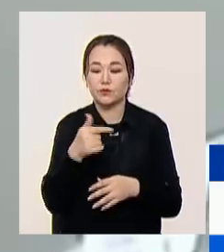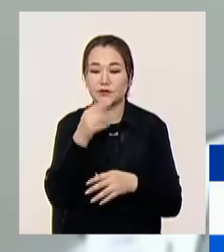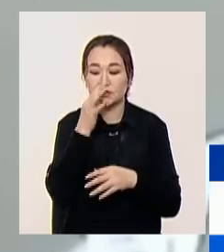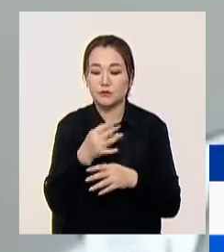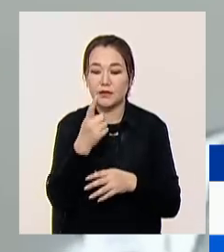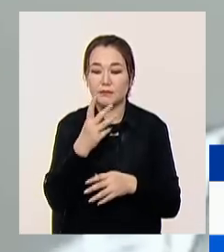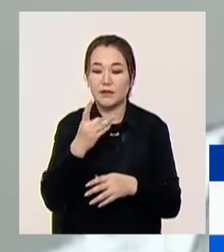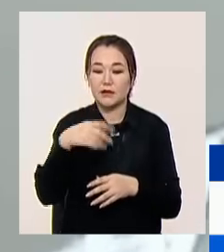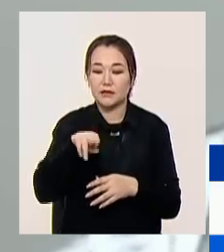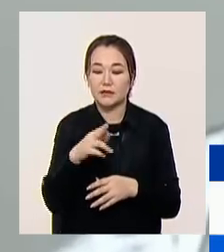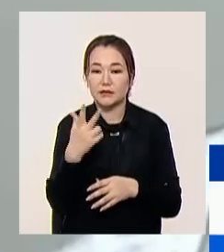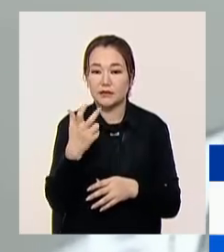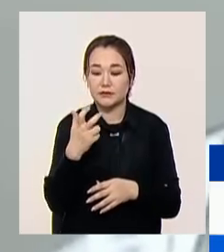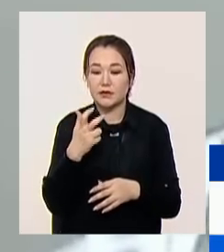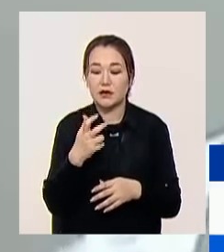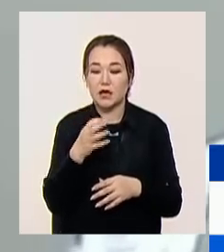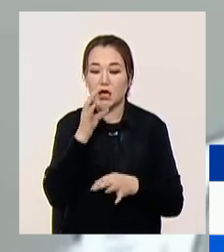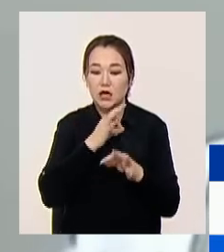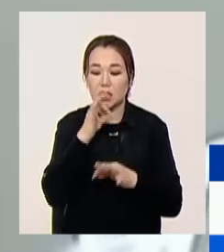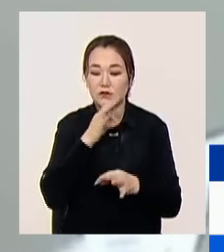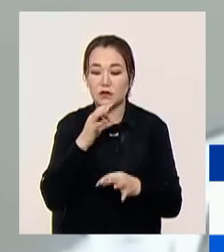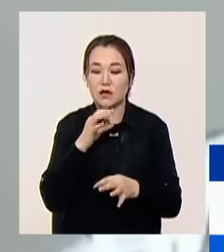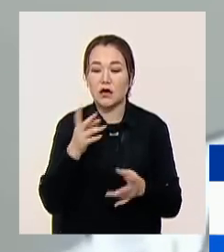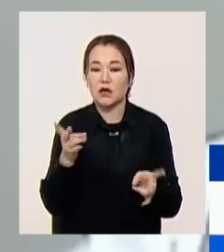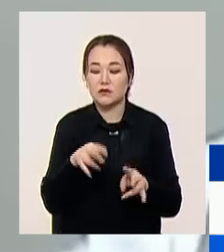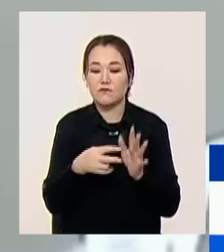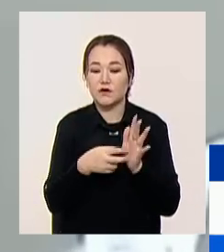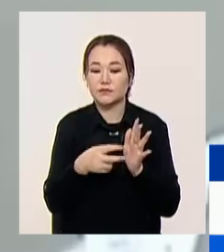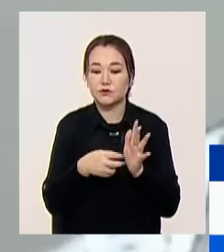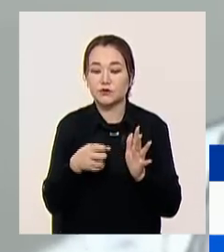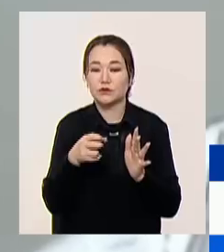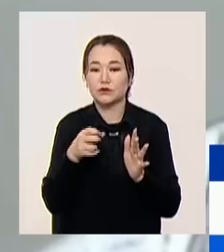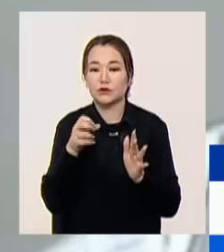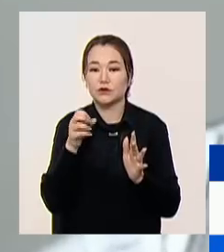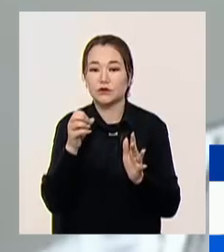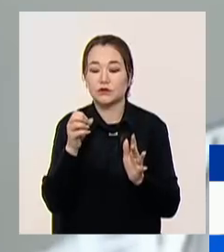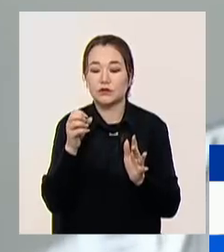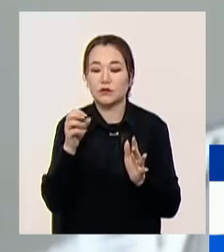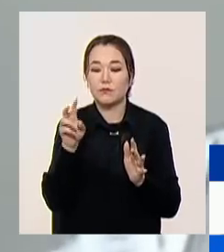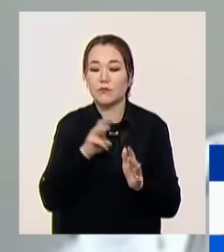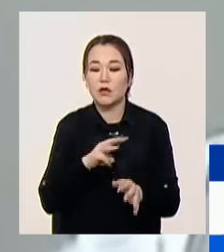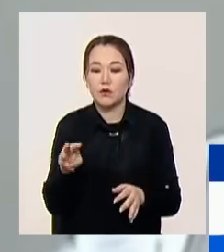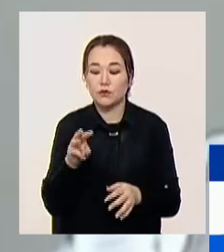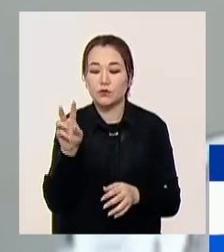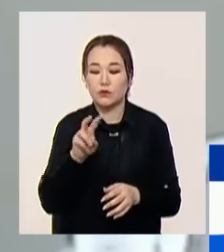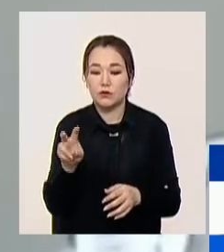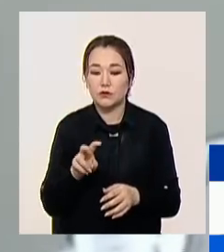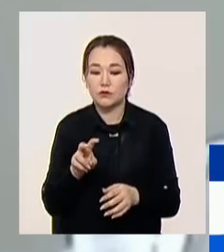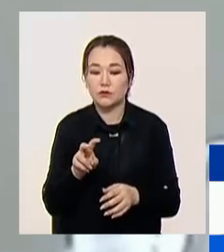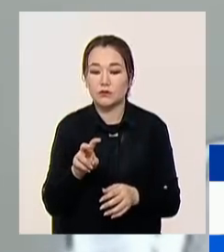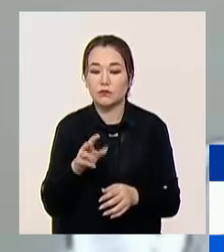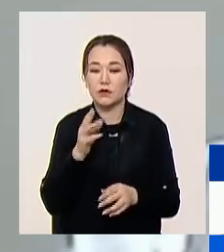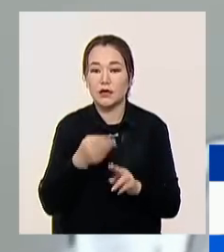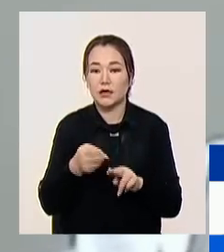на 1,3 миллиарда приходит лекарство, а остальные вот эти 800 ну, чем-то миллионов долларов